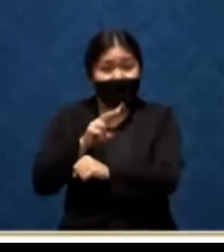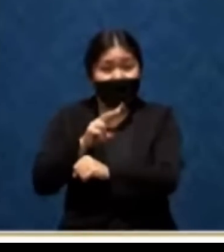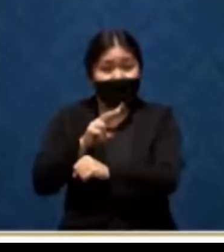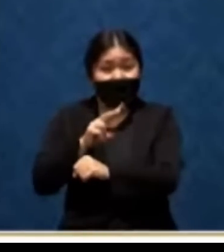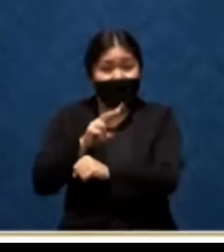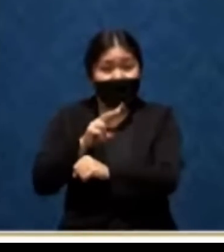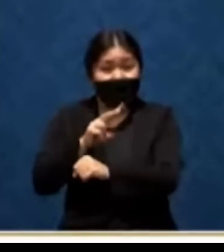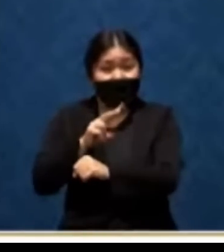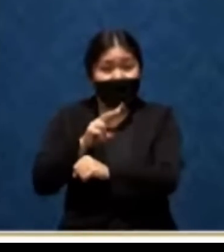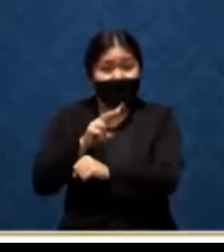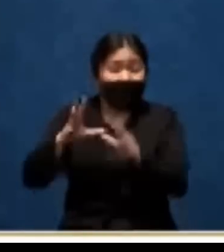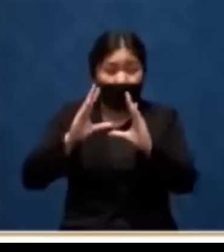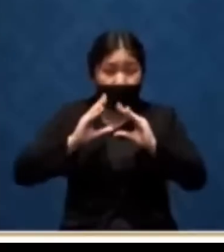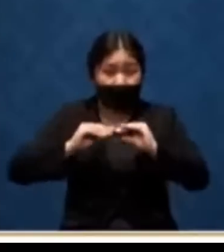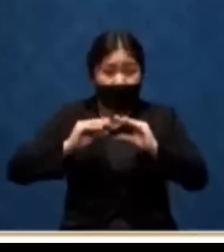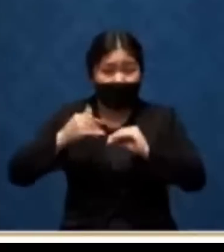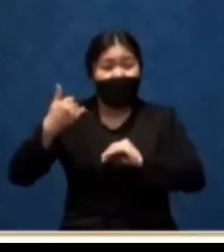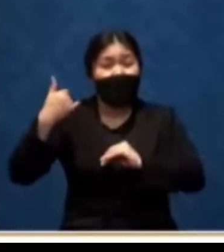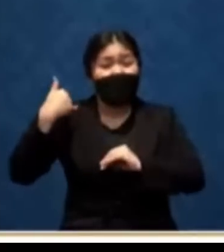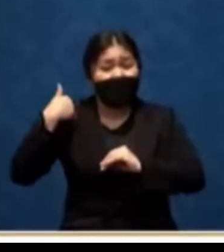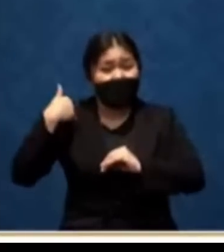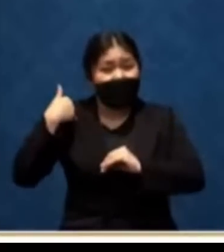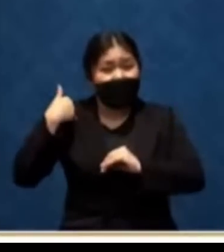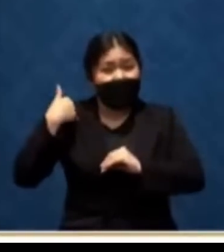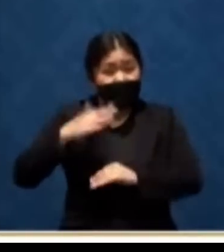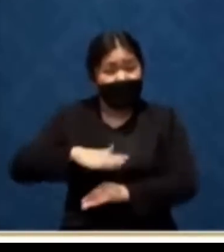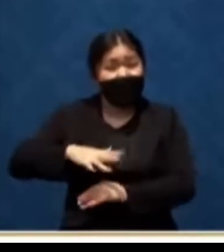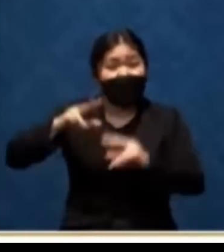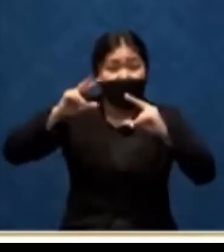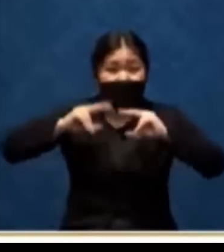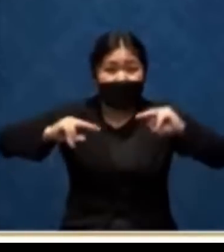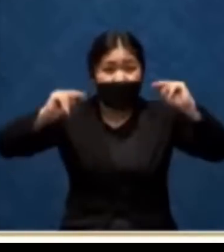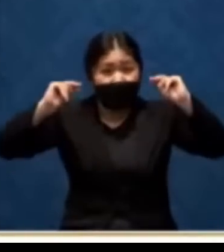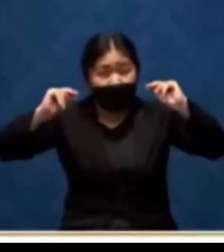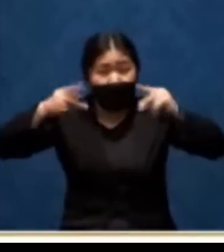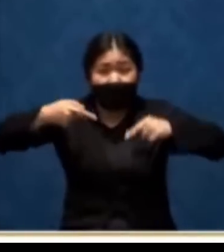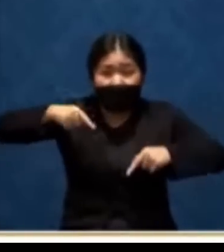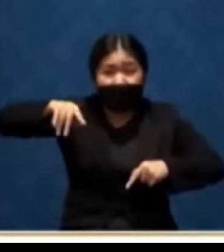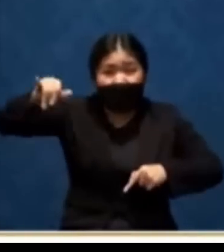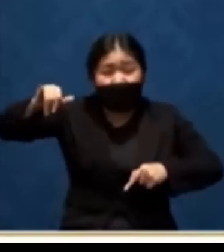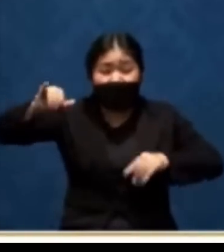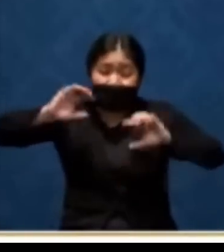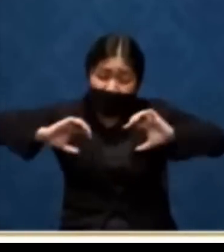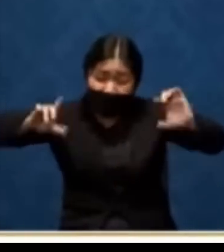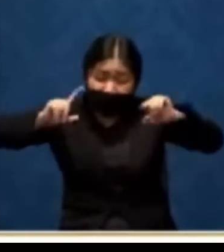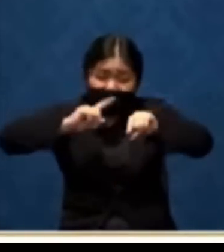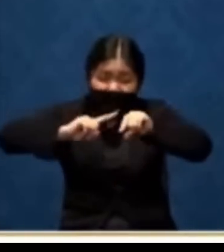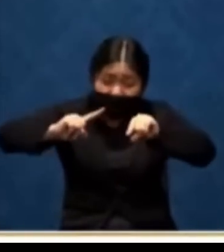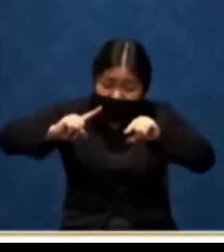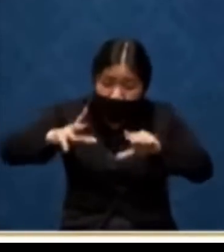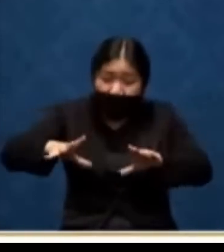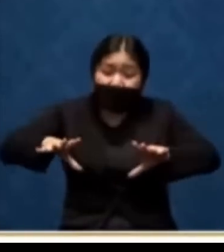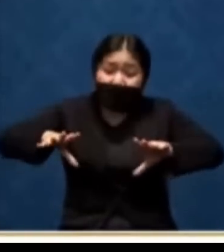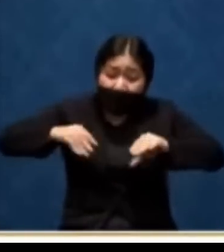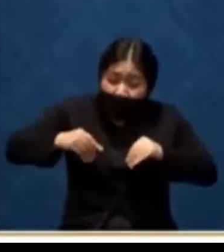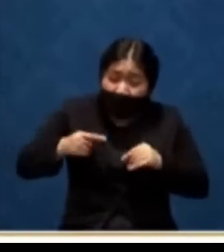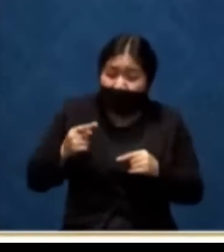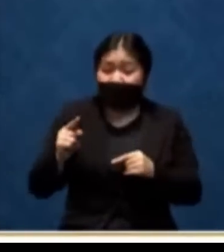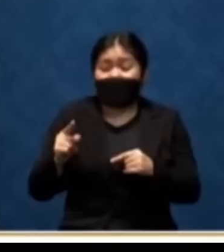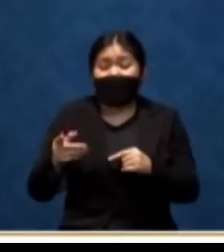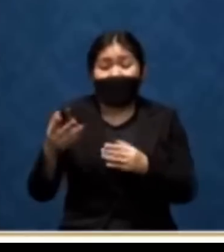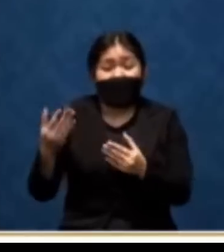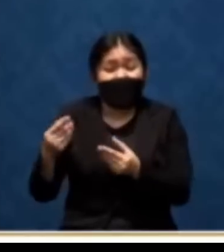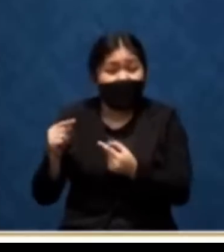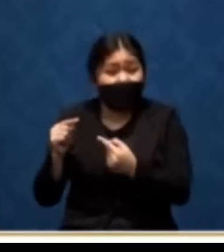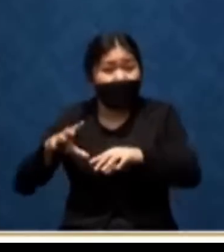ไม่น่าเชื่อเลยครับว่าพลเอกประยุทธ์และรัฐบาลจะปล่อยให้องค์กรที่อันตรายแบบนี้เข้